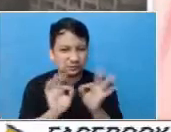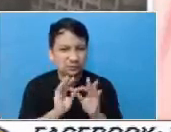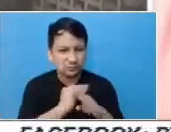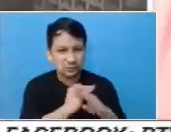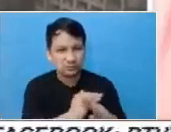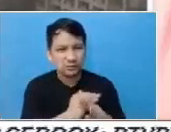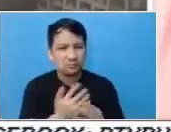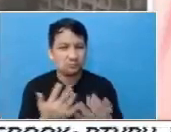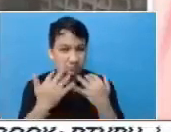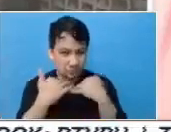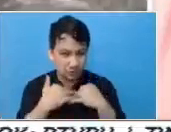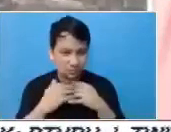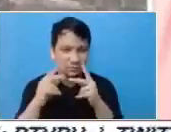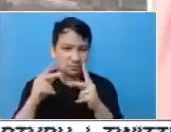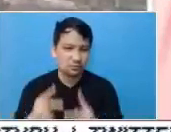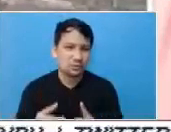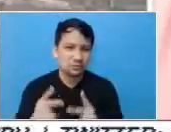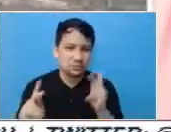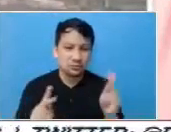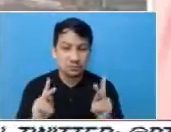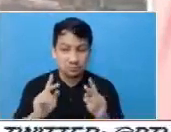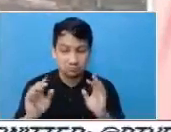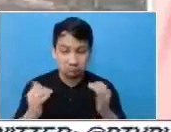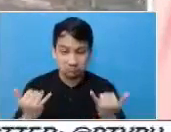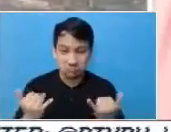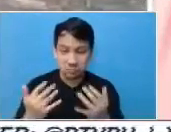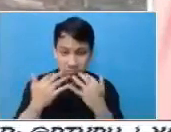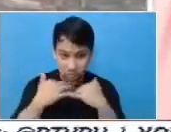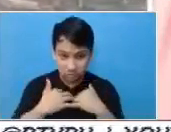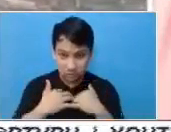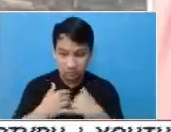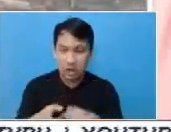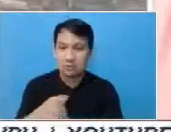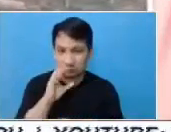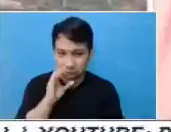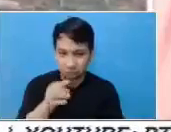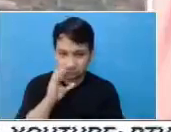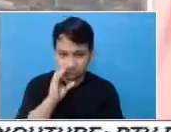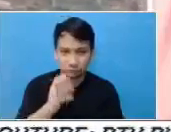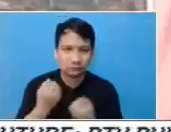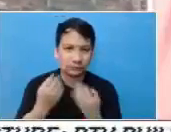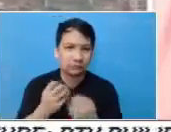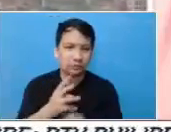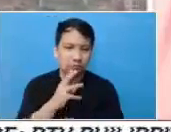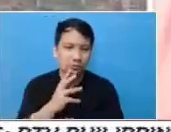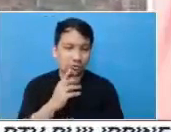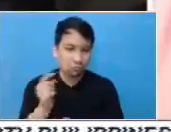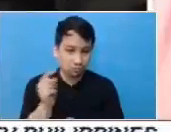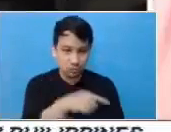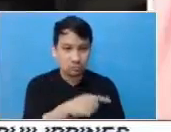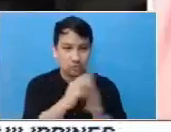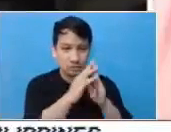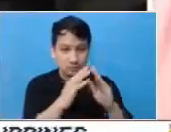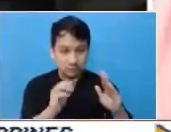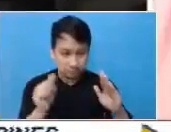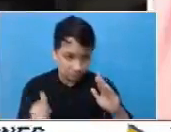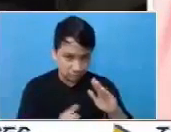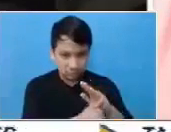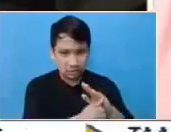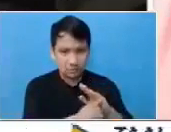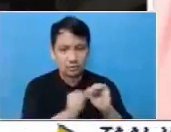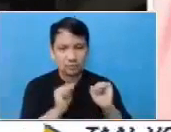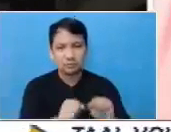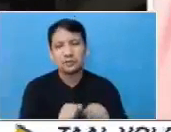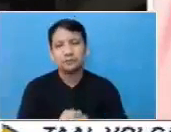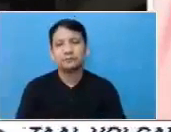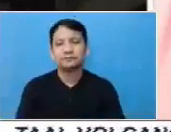sa Alapaap habang umiinit ang araw. Kaya lang po, nung nagkaroon ng temperature inversion dito sa Luzon, ibig